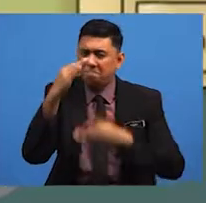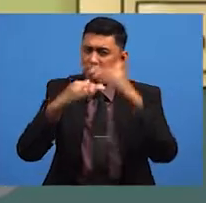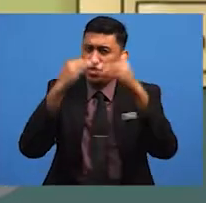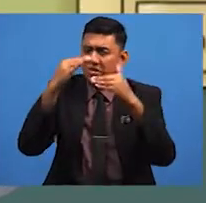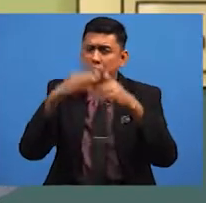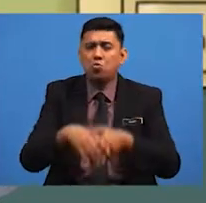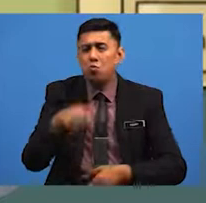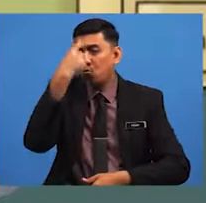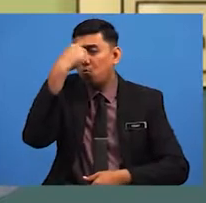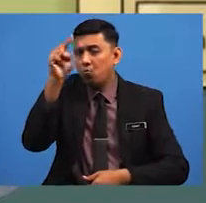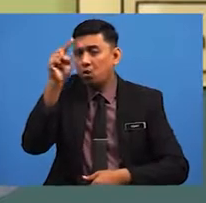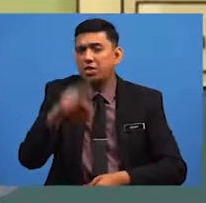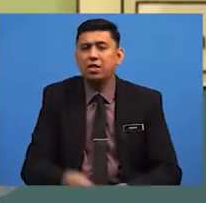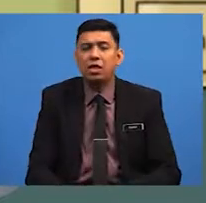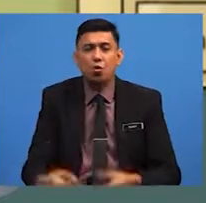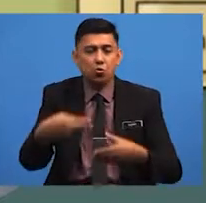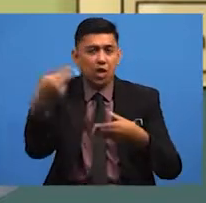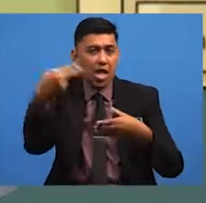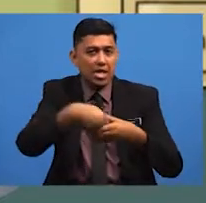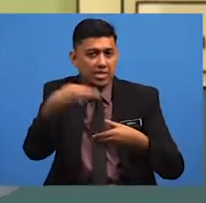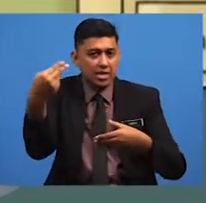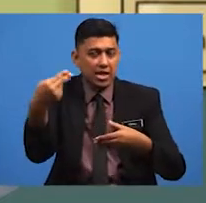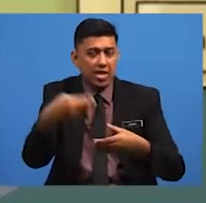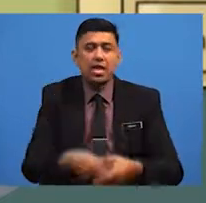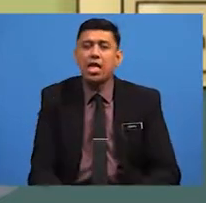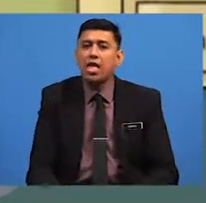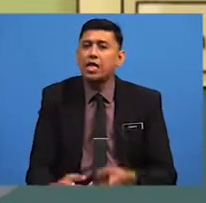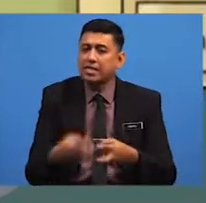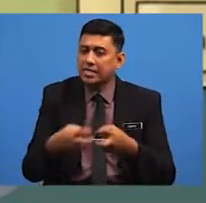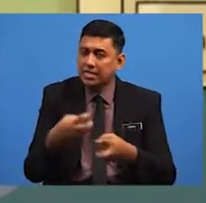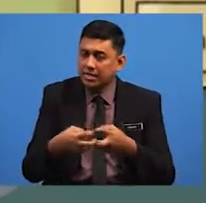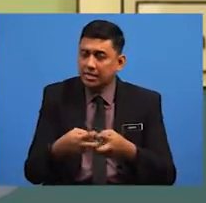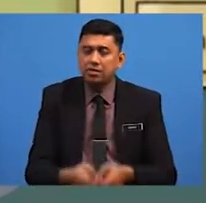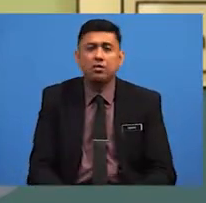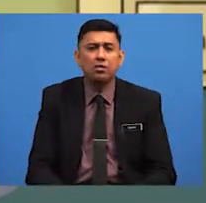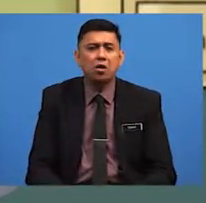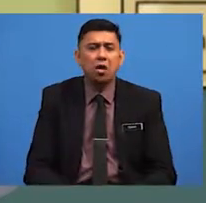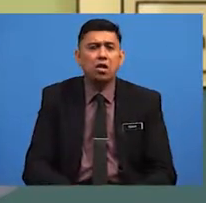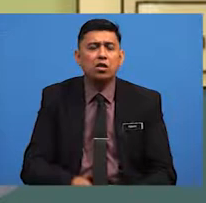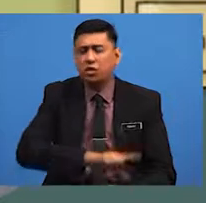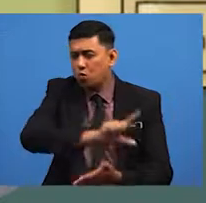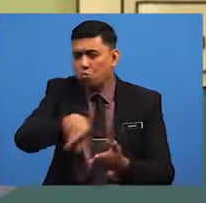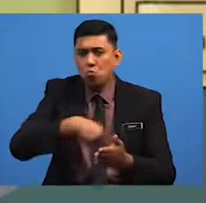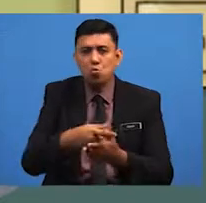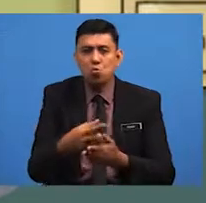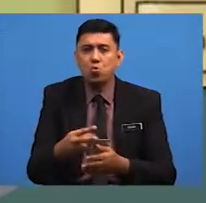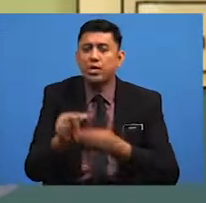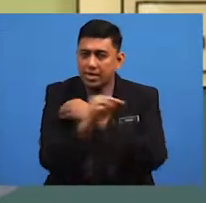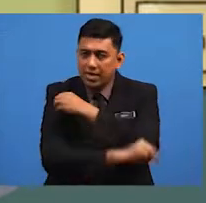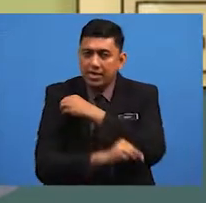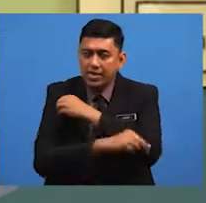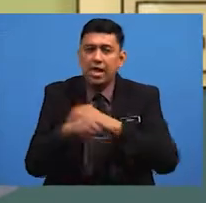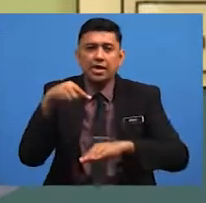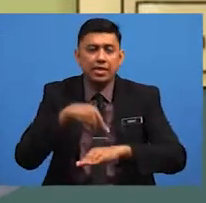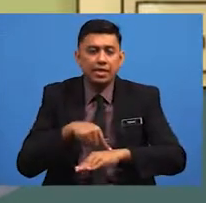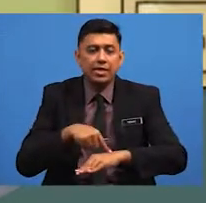digunakan untuk menghasilkan tenaga elektrik bagi kegunaan di seluruh negeri di negara kita